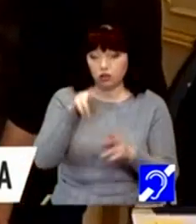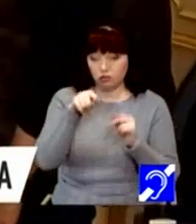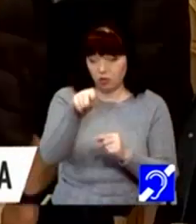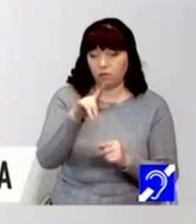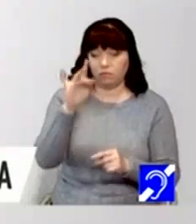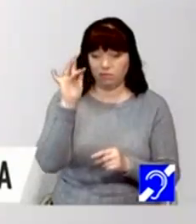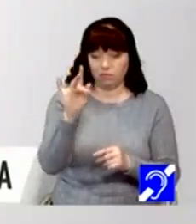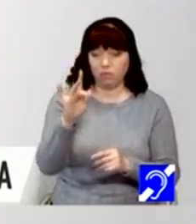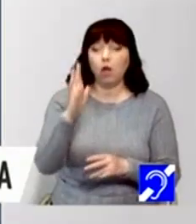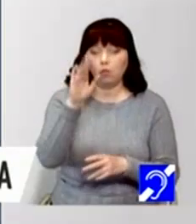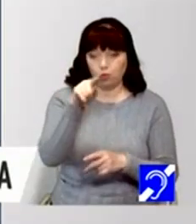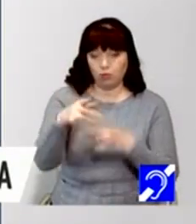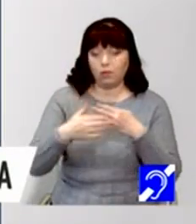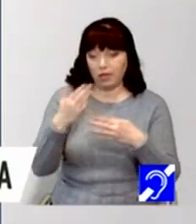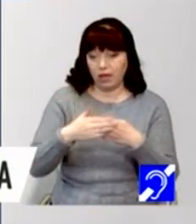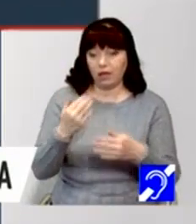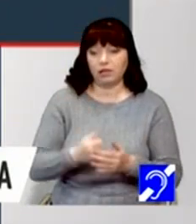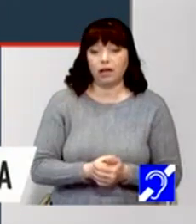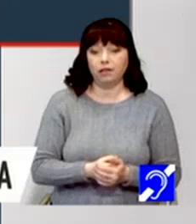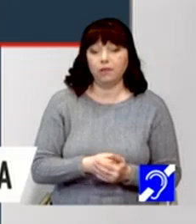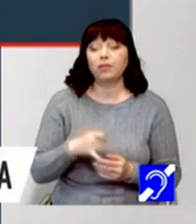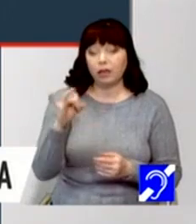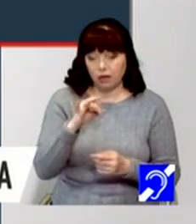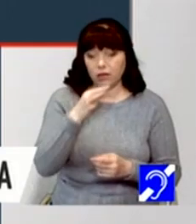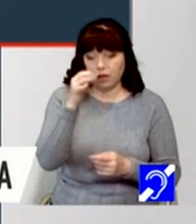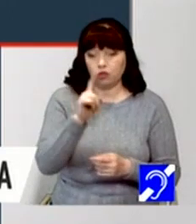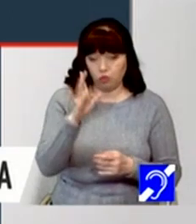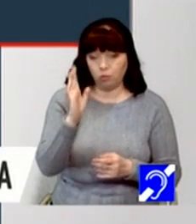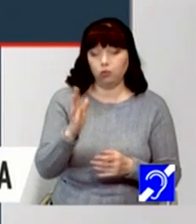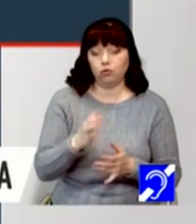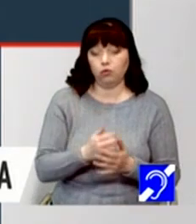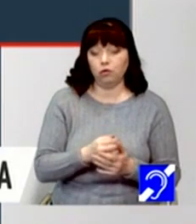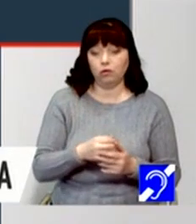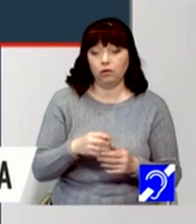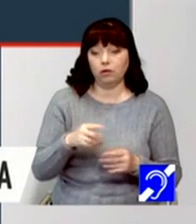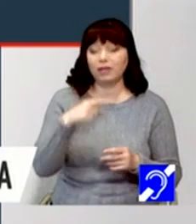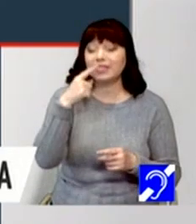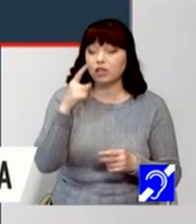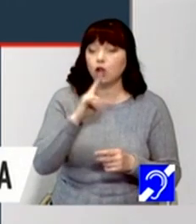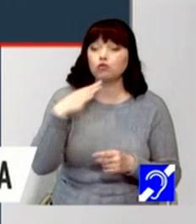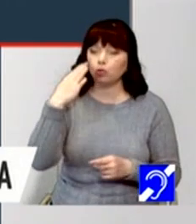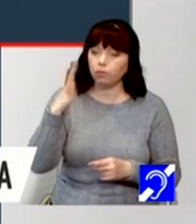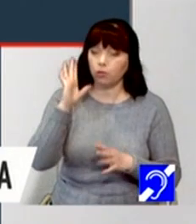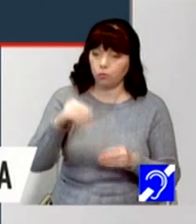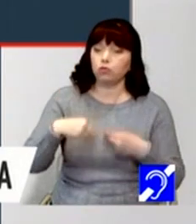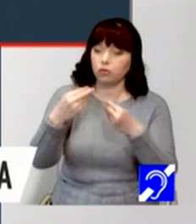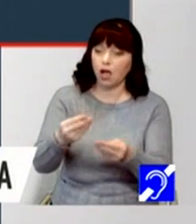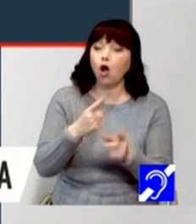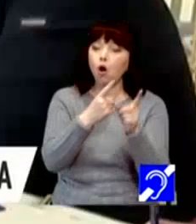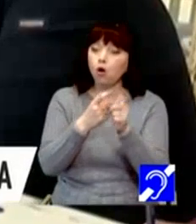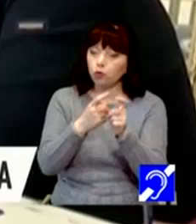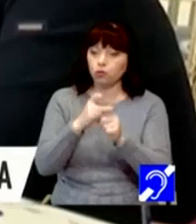ciolacu în mesajul de revendicare postat online și au invocat declarații în care acesta ar fi spus că România va furniza arme